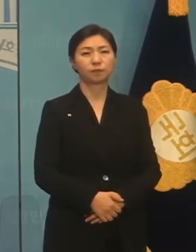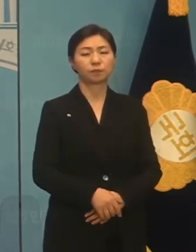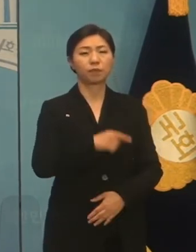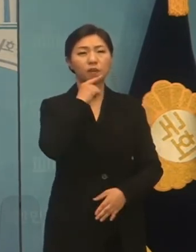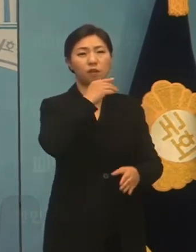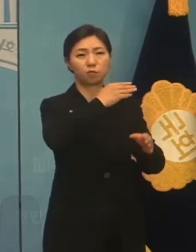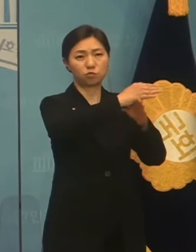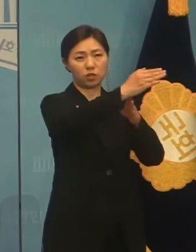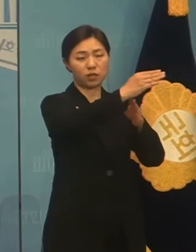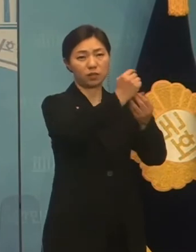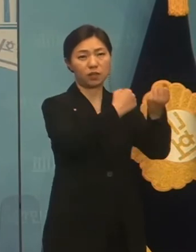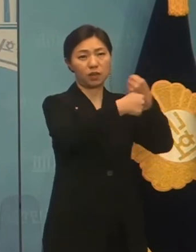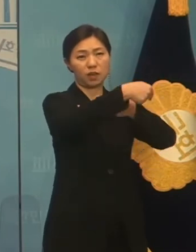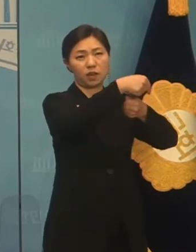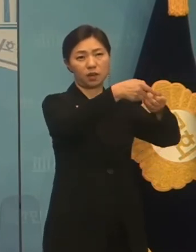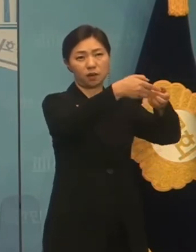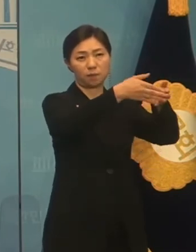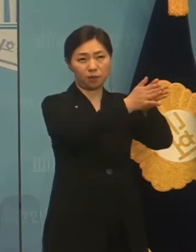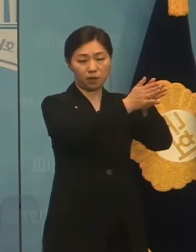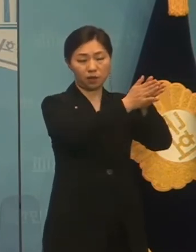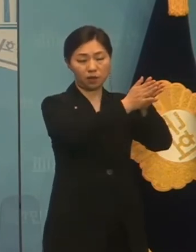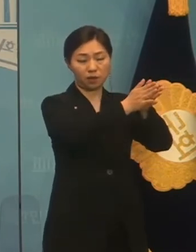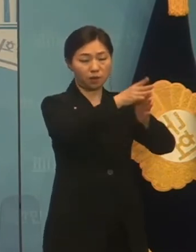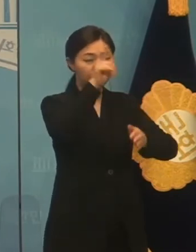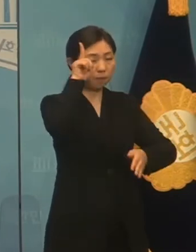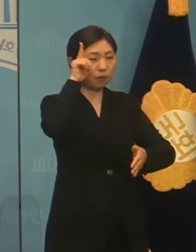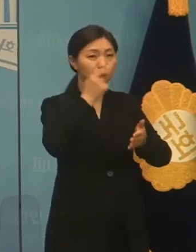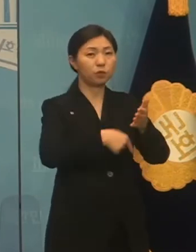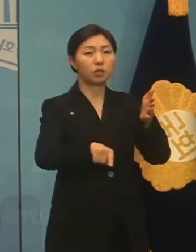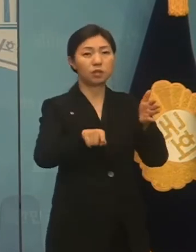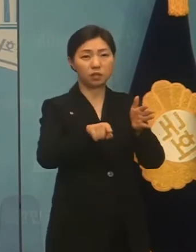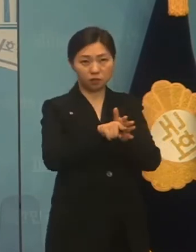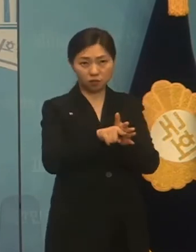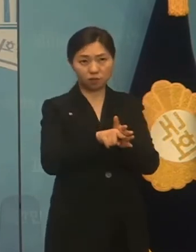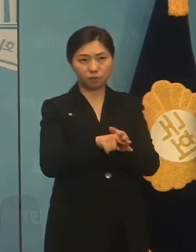북한 비핵화를 완전히 이뤄내기 위해서